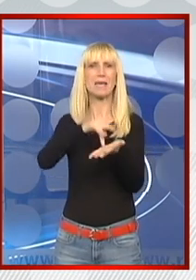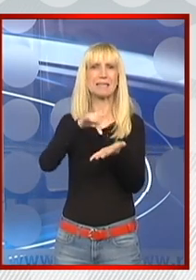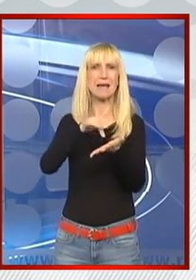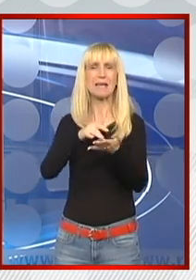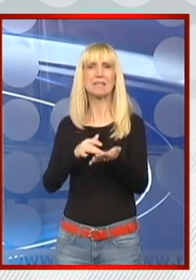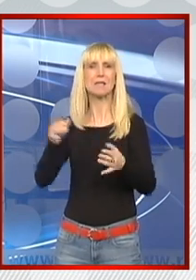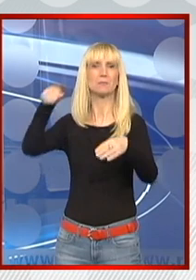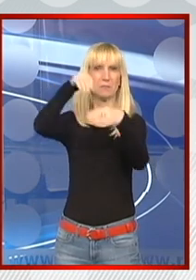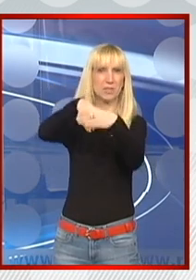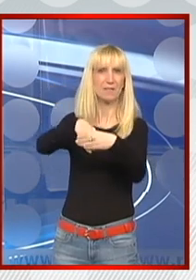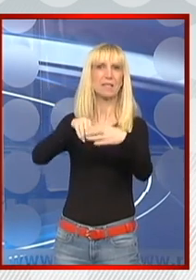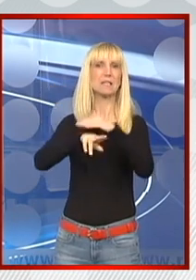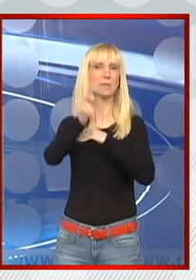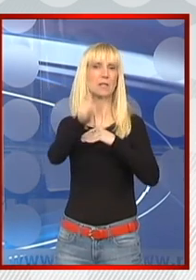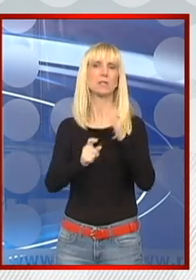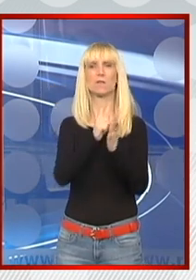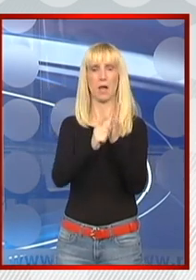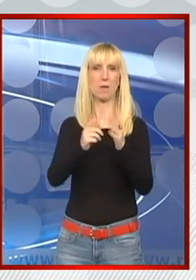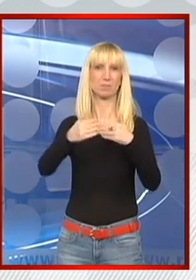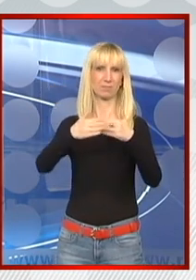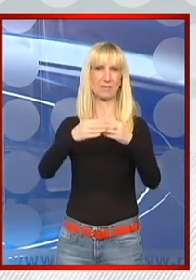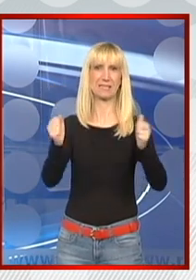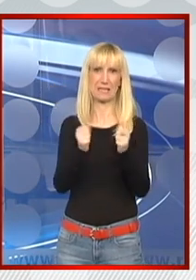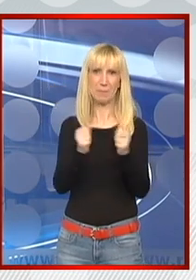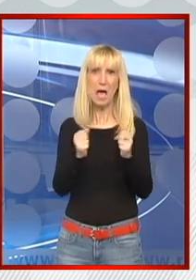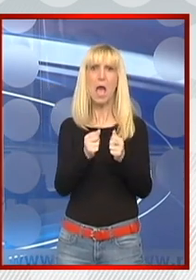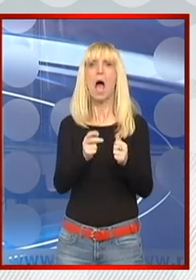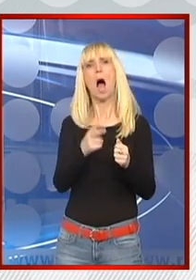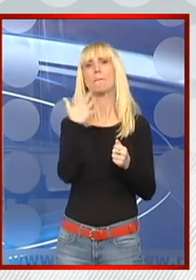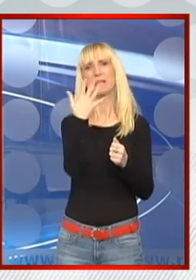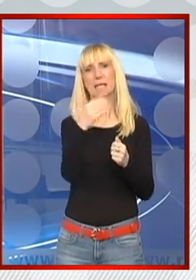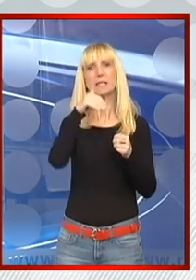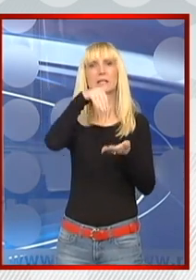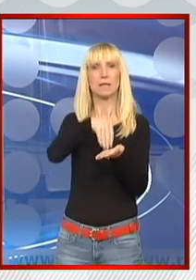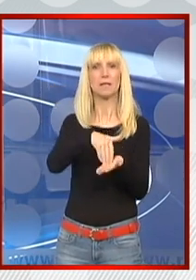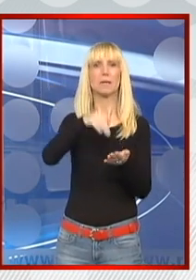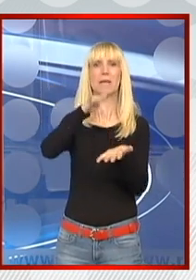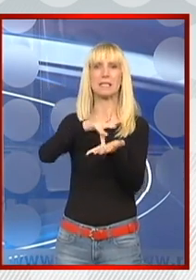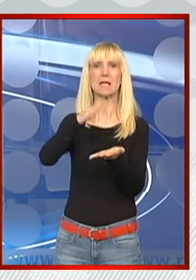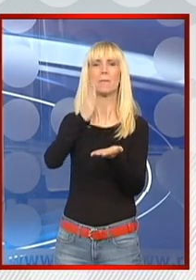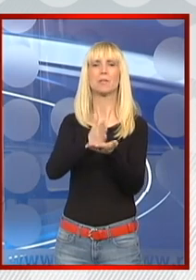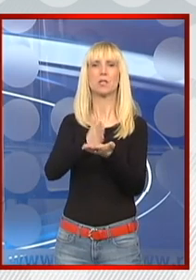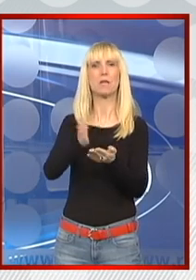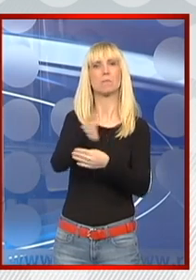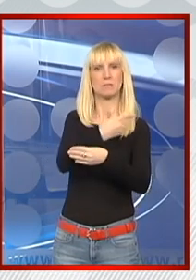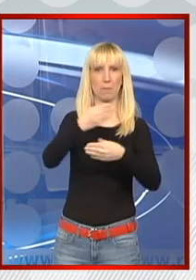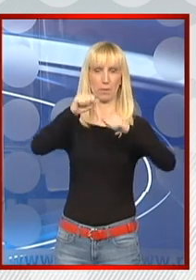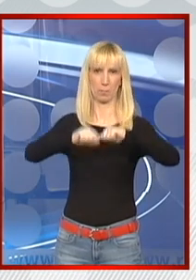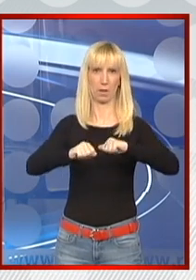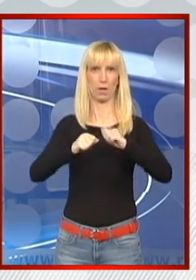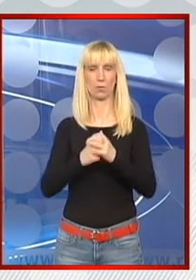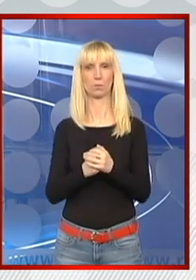za zbrinjavanje izbjeglica u vreme predstojeće zime, od čega će 50.000 mesta biti na Zapadnom